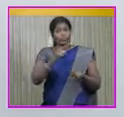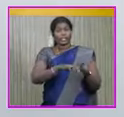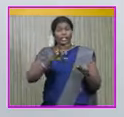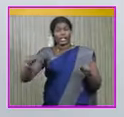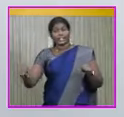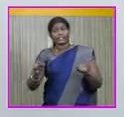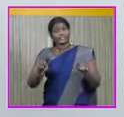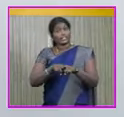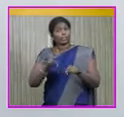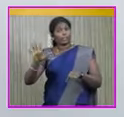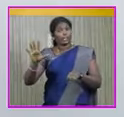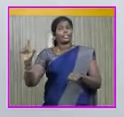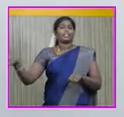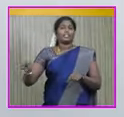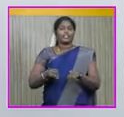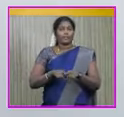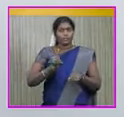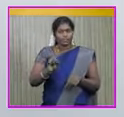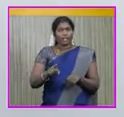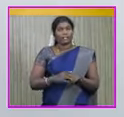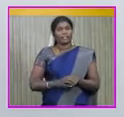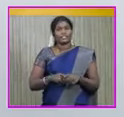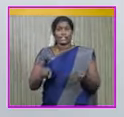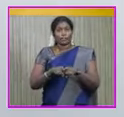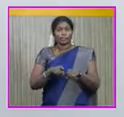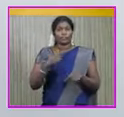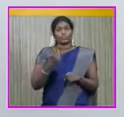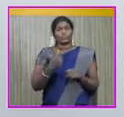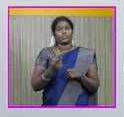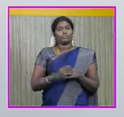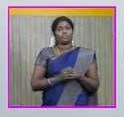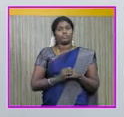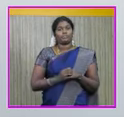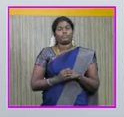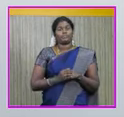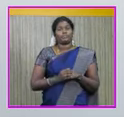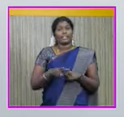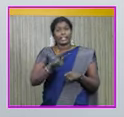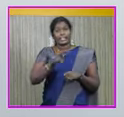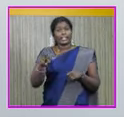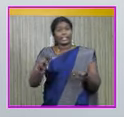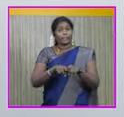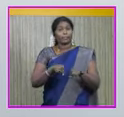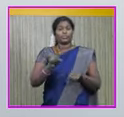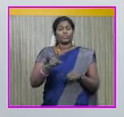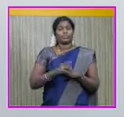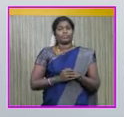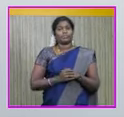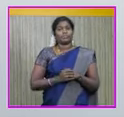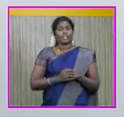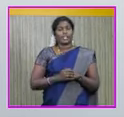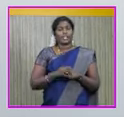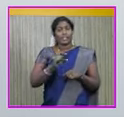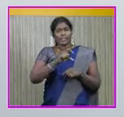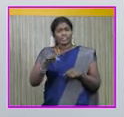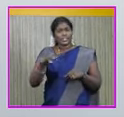அதே 5 சென்டிமீட்டர் நீளம் இருந்தால் மட்டும்தான் நம்ம சமமான பக்கங்கள் அப்படின்னு அந்த இரு பக்கங்களை நம்ம சொல்லுவோம். விகிதம் அப்படின்றது